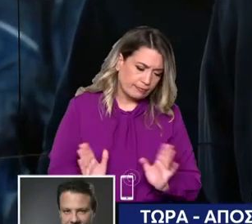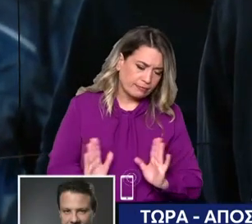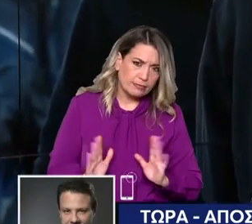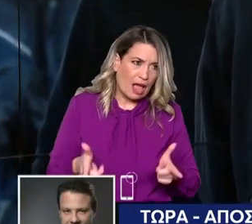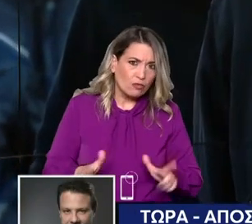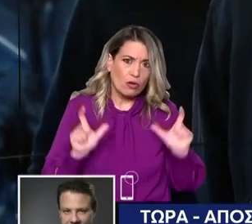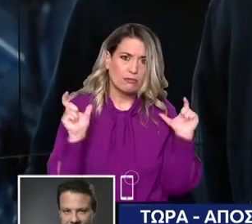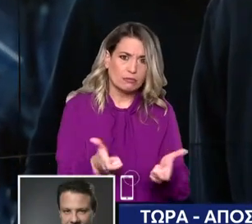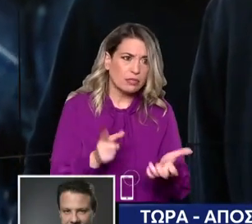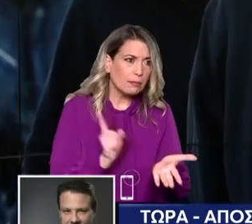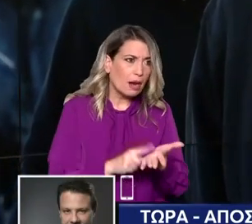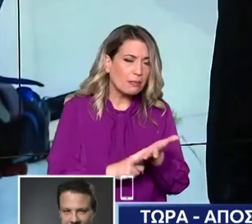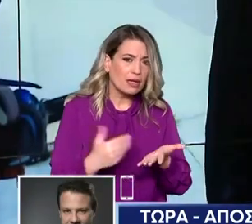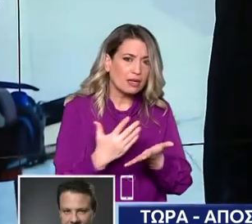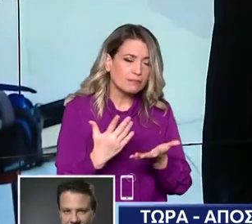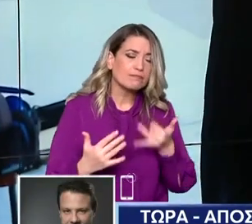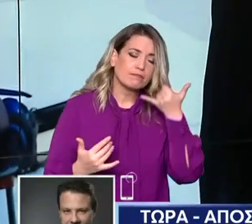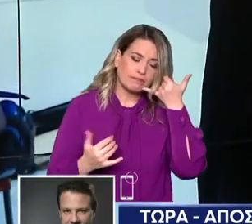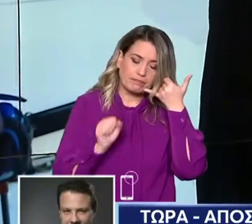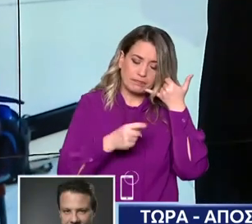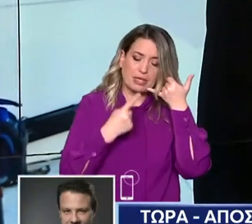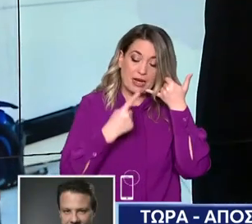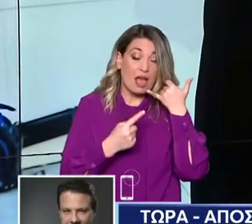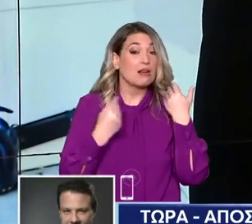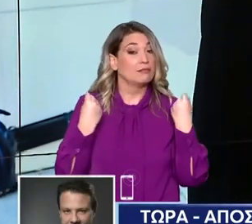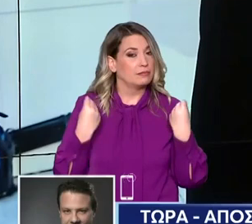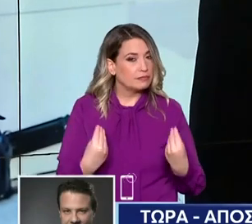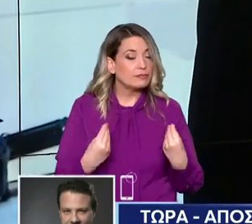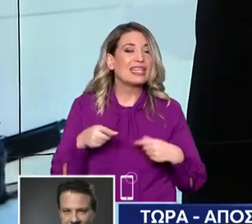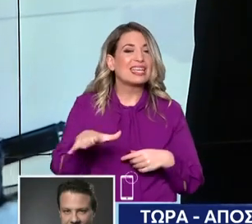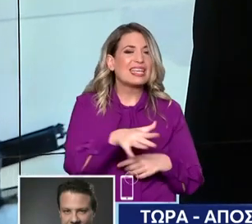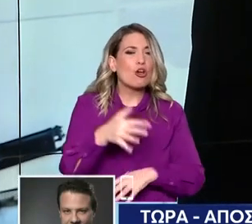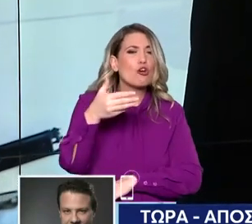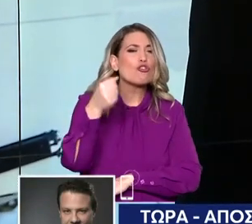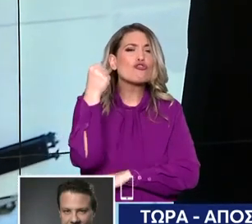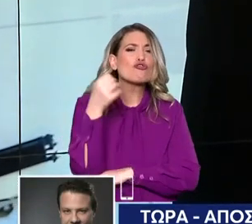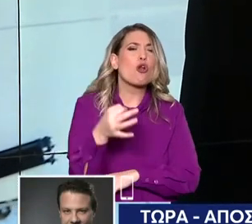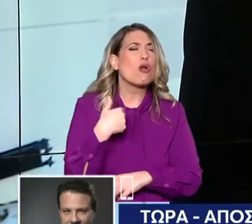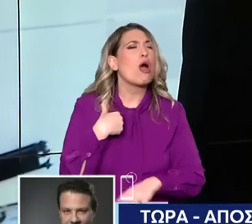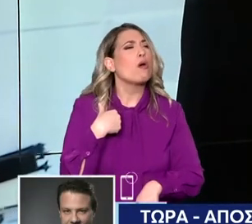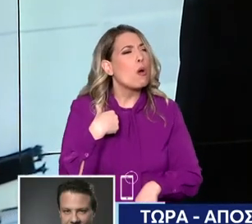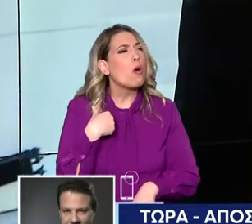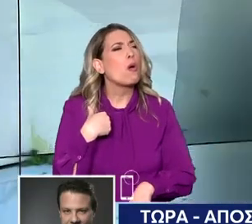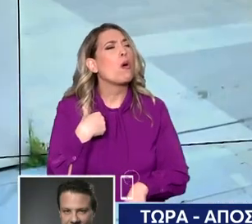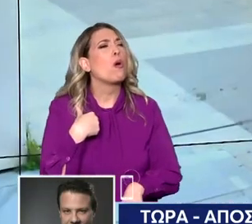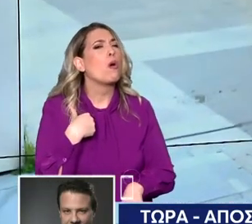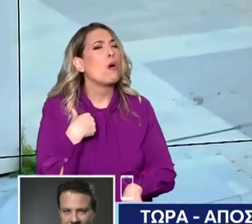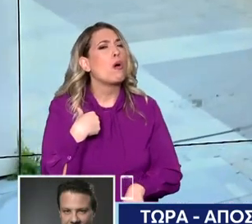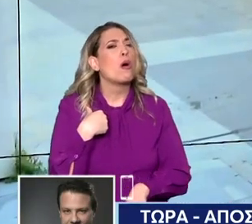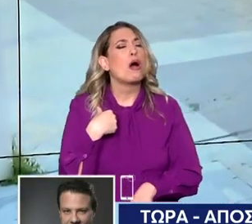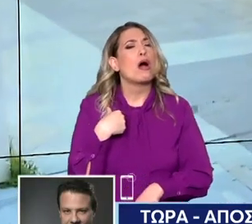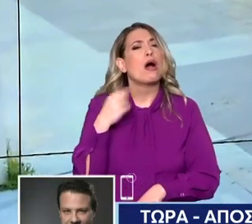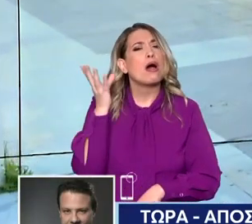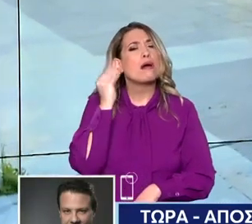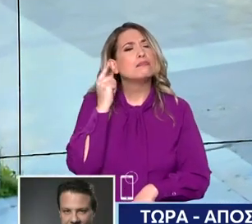κύριε ευαγγελάτε ε μαζεύτηκαν άνθρωποι από την περιοχή απ τον κολωνό άκουσα που τους ανέφεραν ως αλληλέγγυους